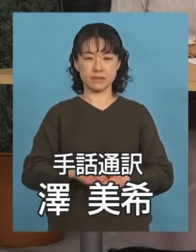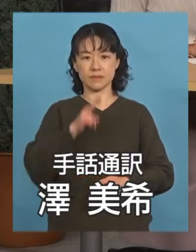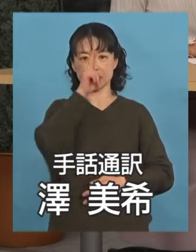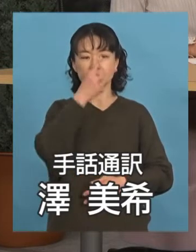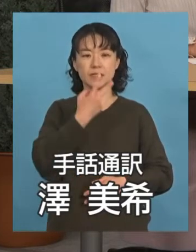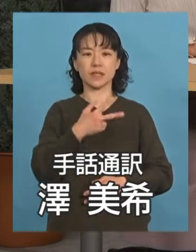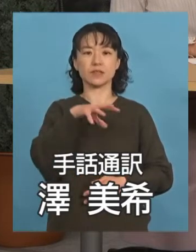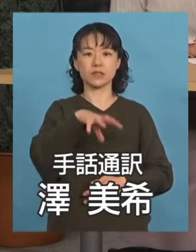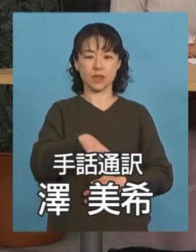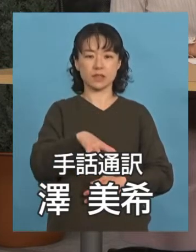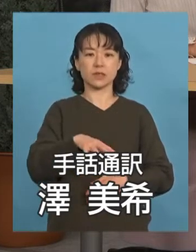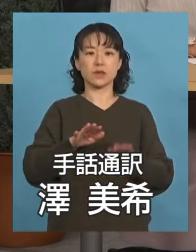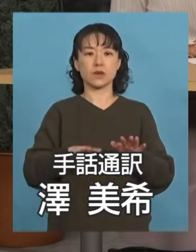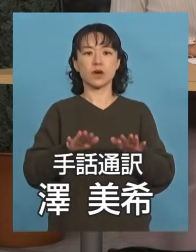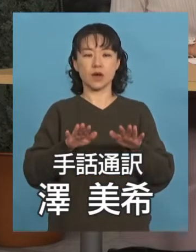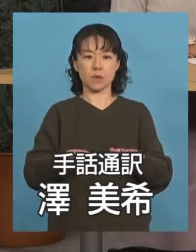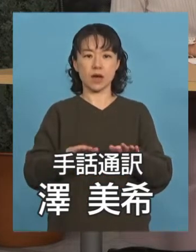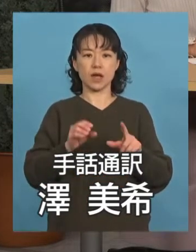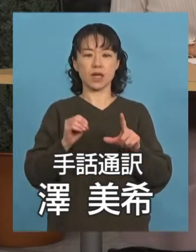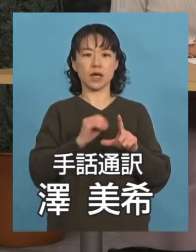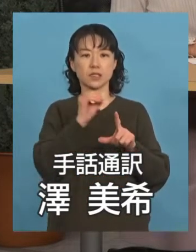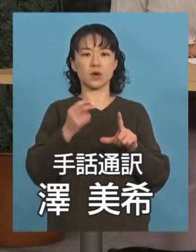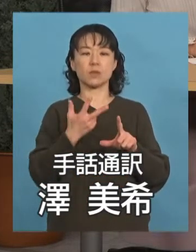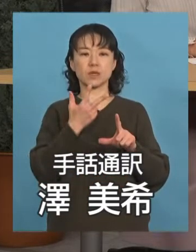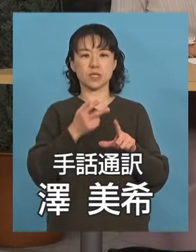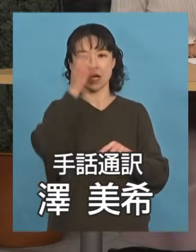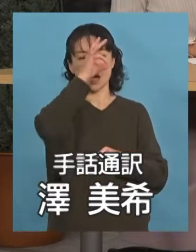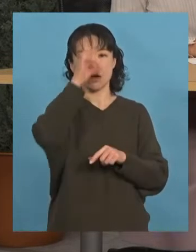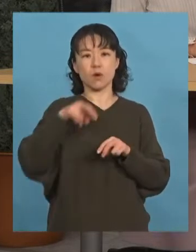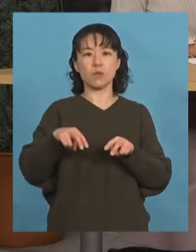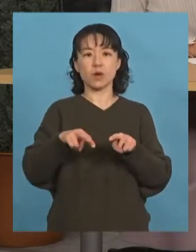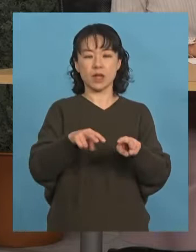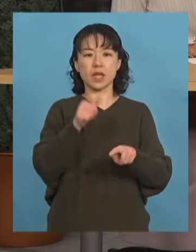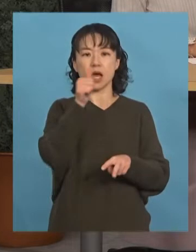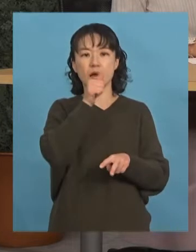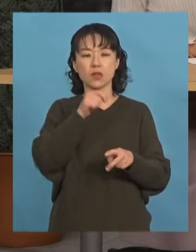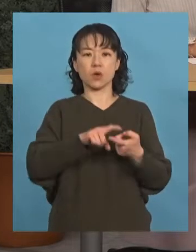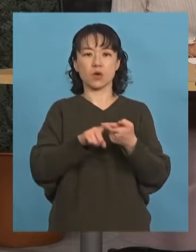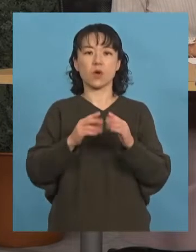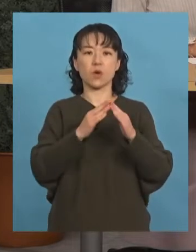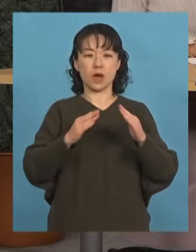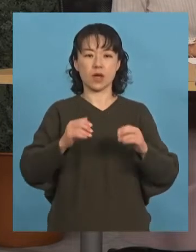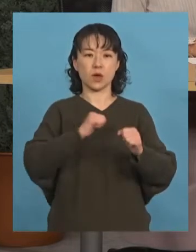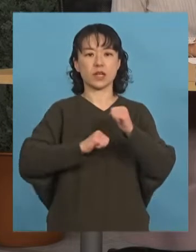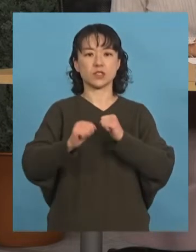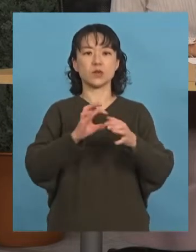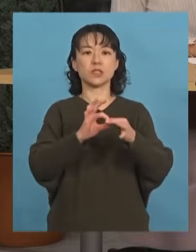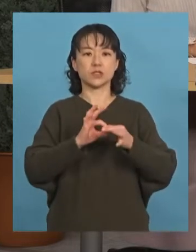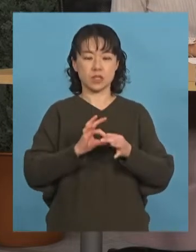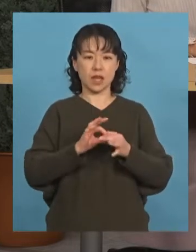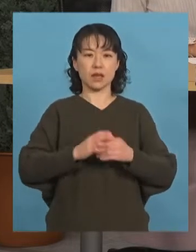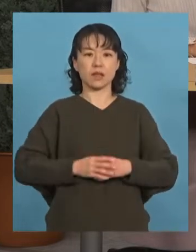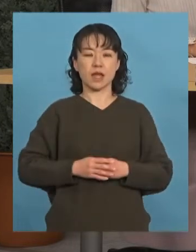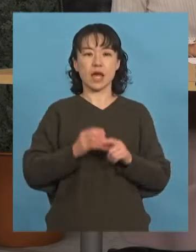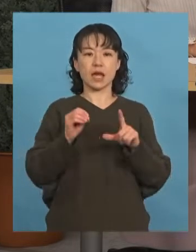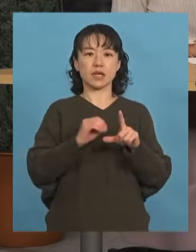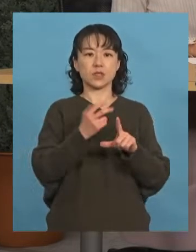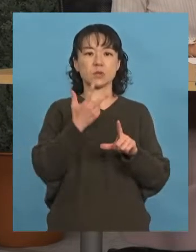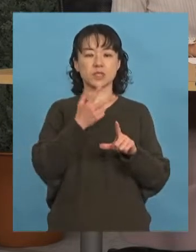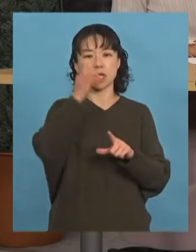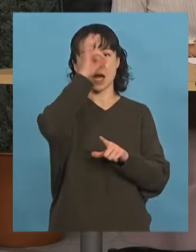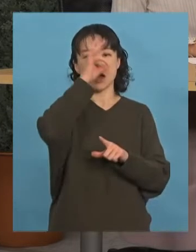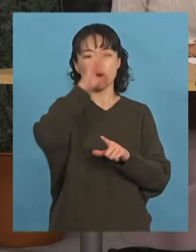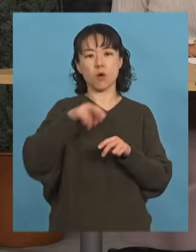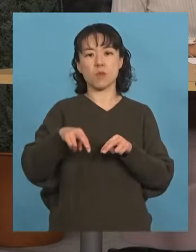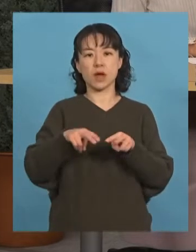こんにちは、市役所です。今回は東近江市観光ボランティアガイド協会の活動について、東近江市観光